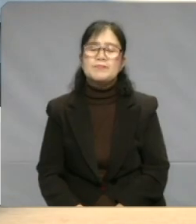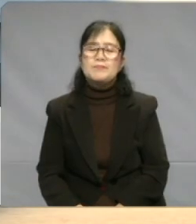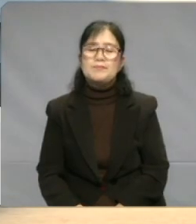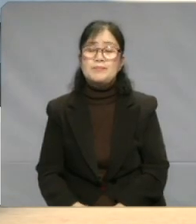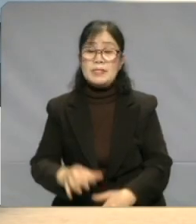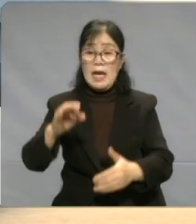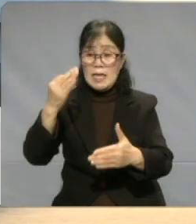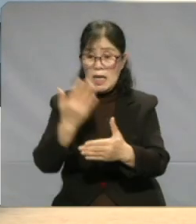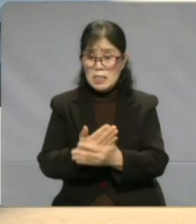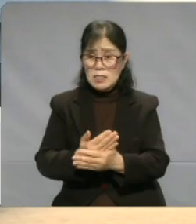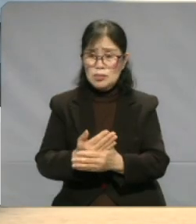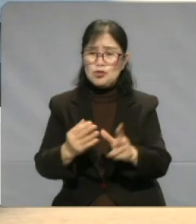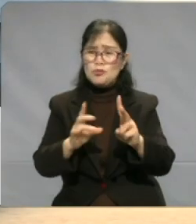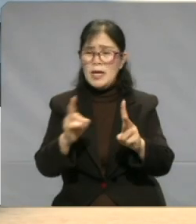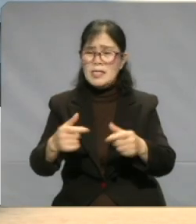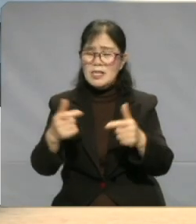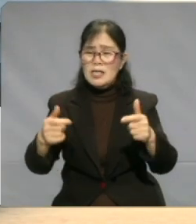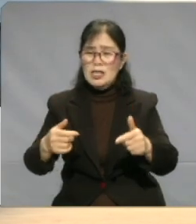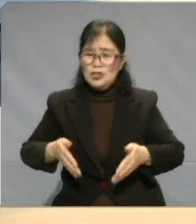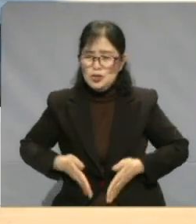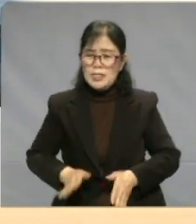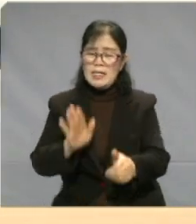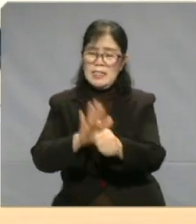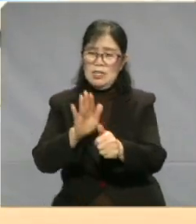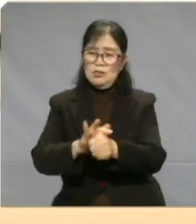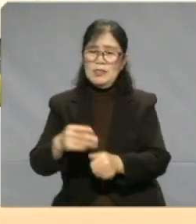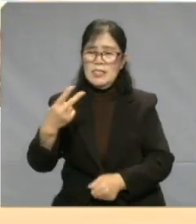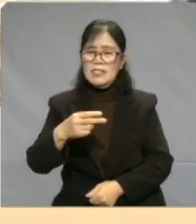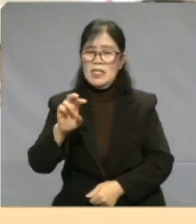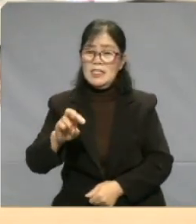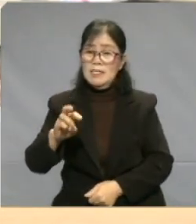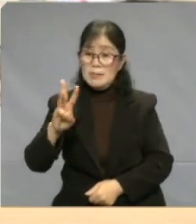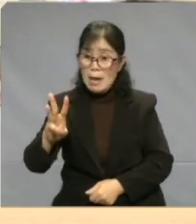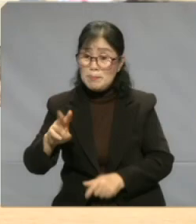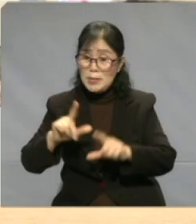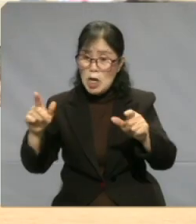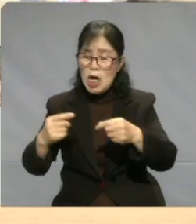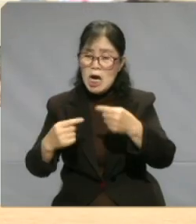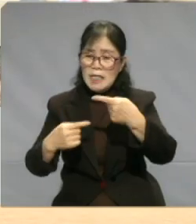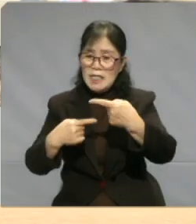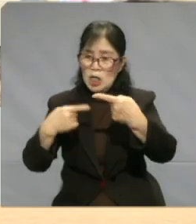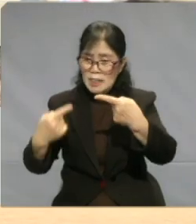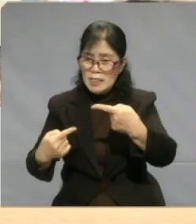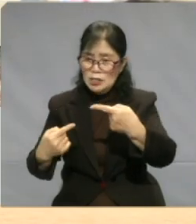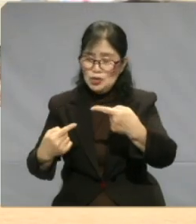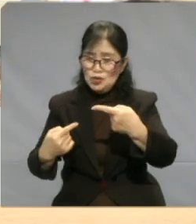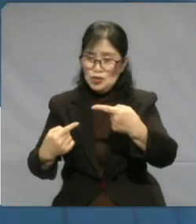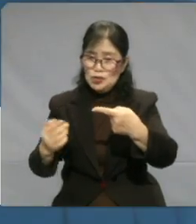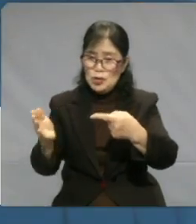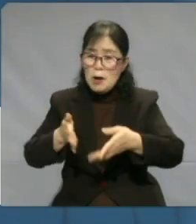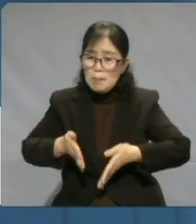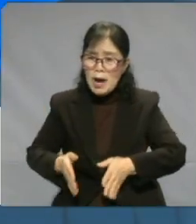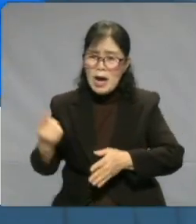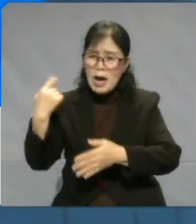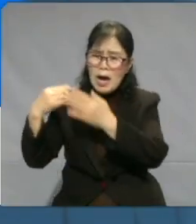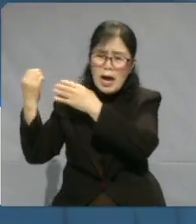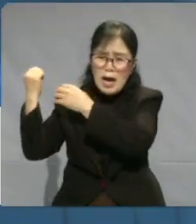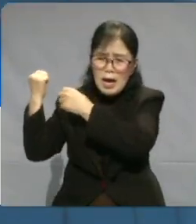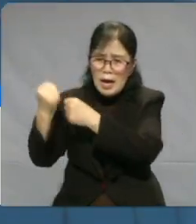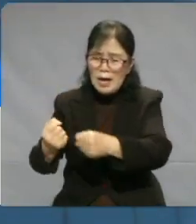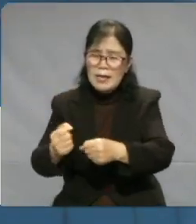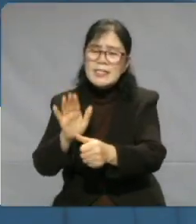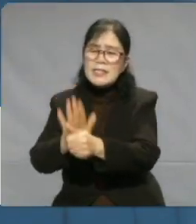안양시는 두배 인상된 출산 지원금을 2023년 1월 1일 이후 출생하여 소급 적용에 지급한다고